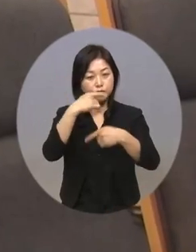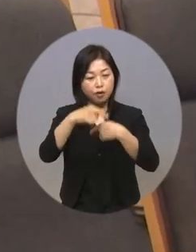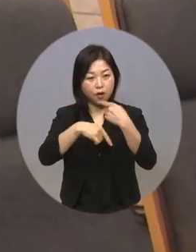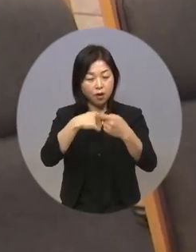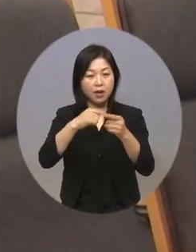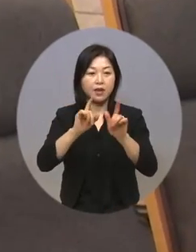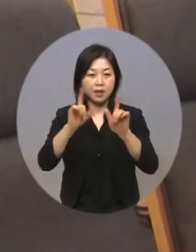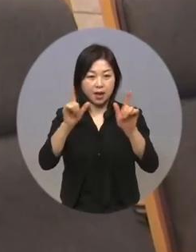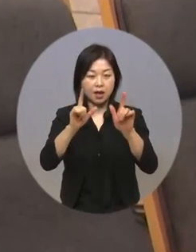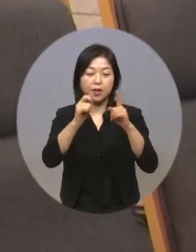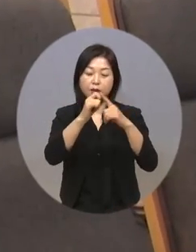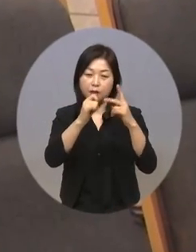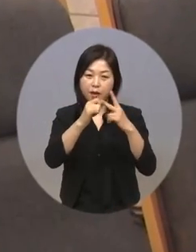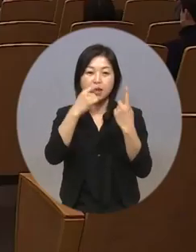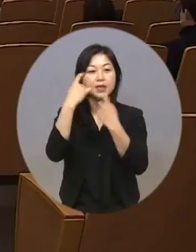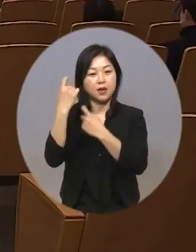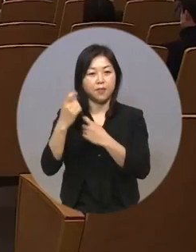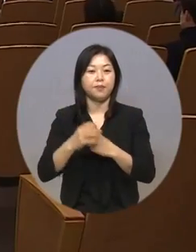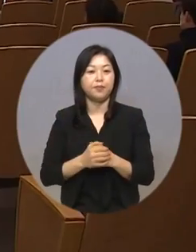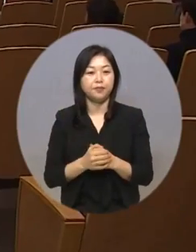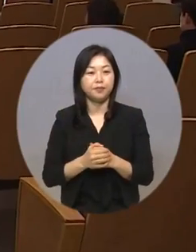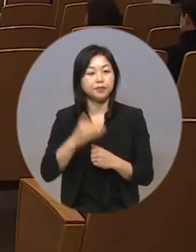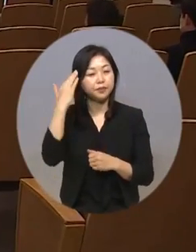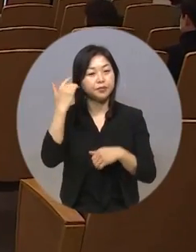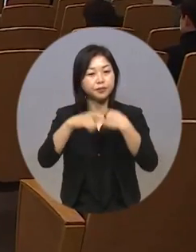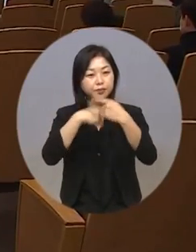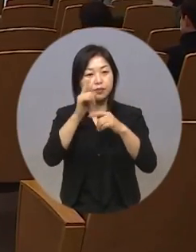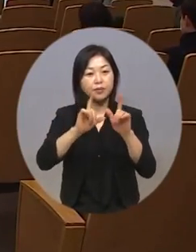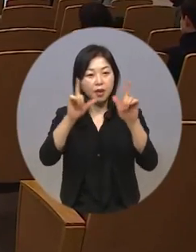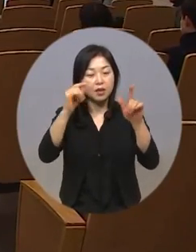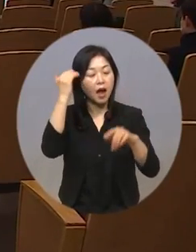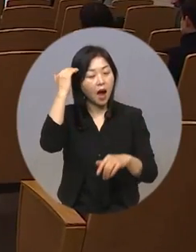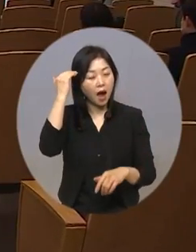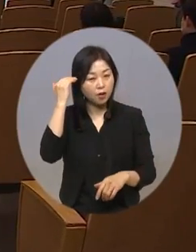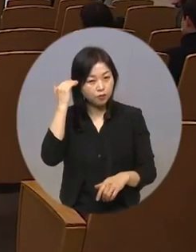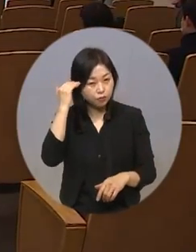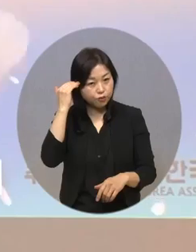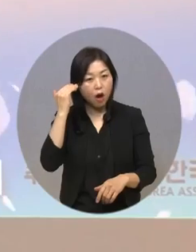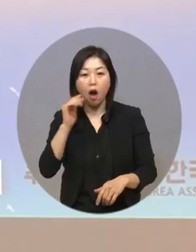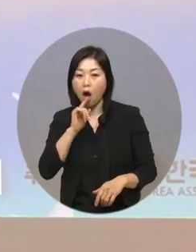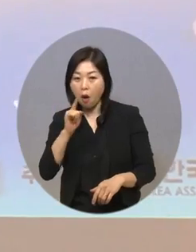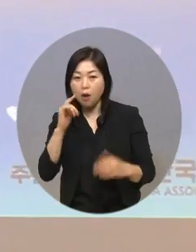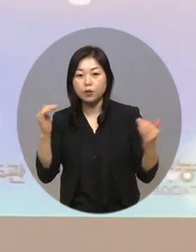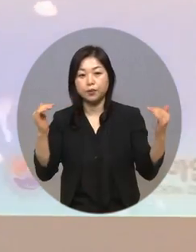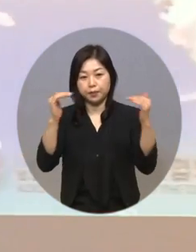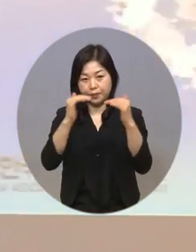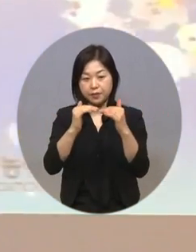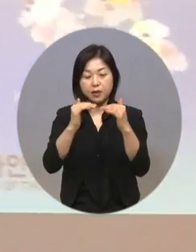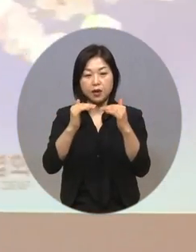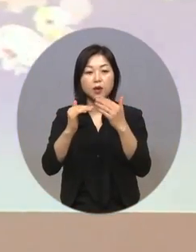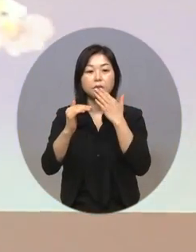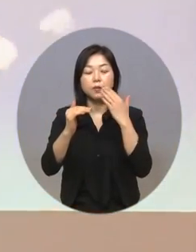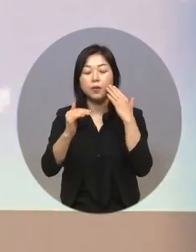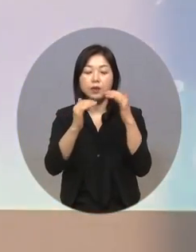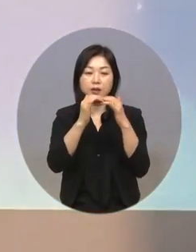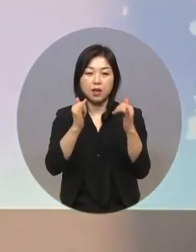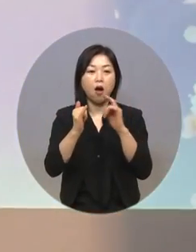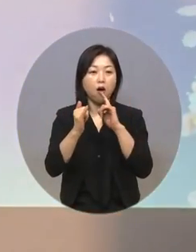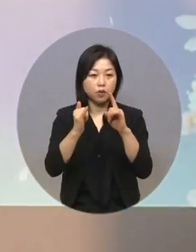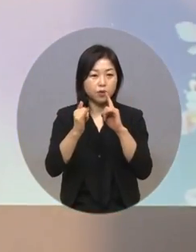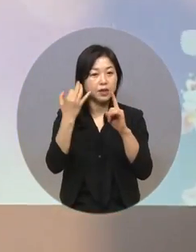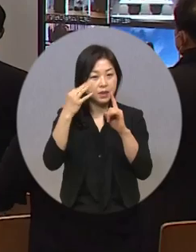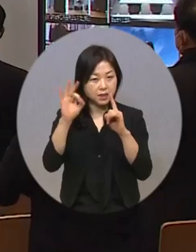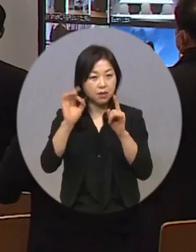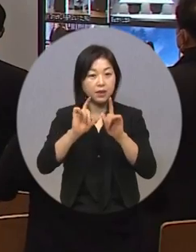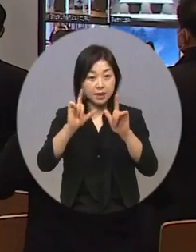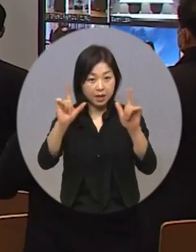한국수어의 날은 한국수어가 국어와 동등한 자격을 가진 농인의 공용어로서 인정받게 된 날을 기념해